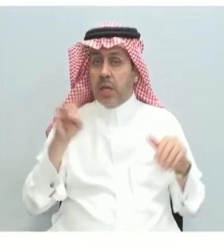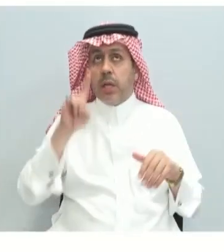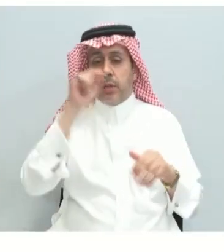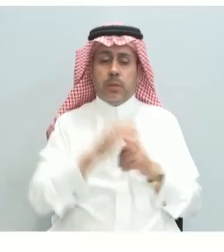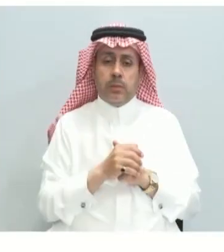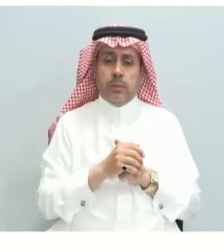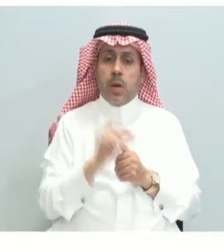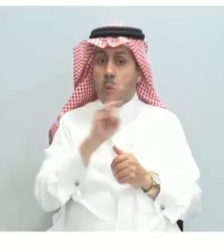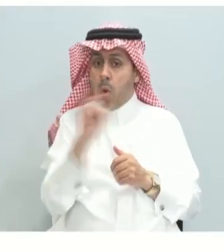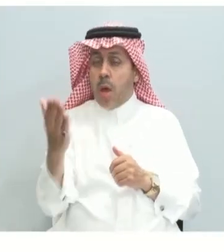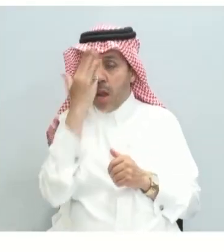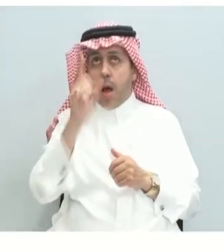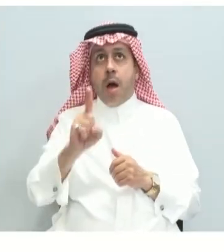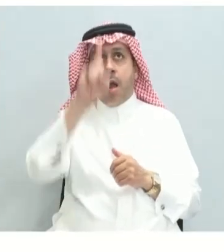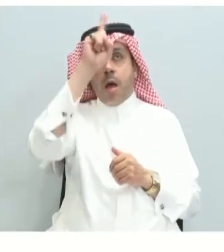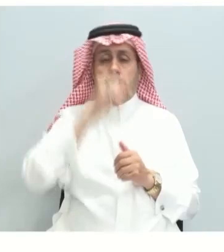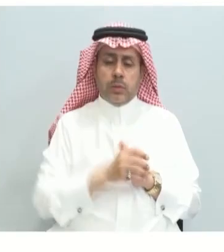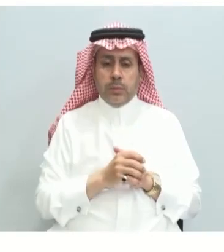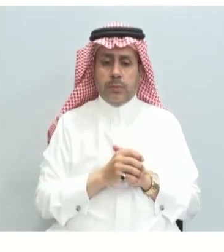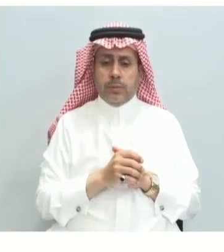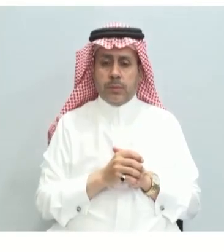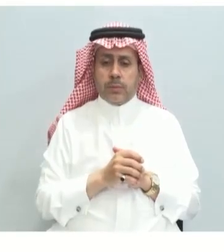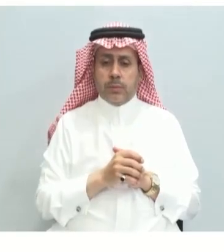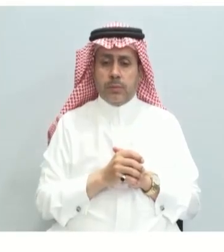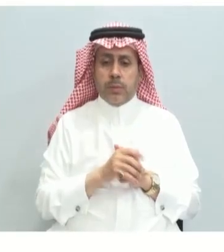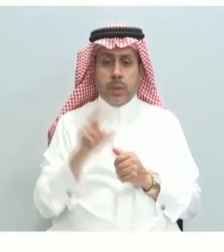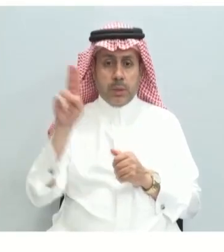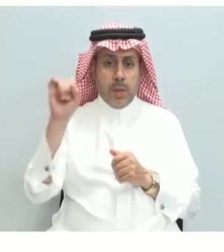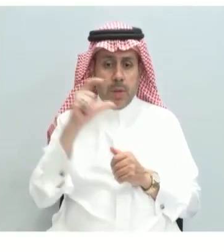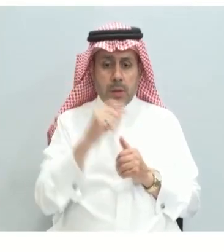ولا إله غيرك.